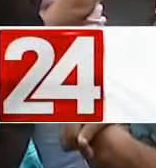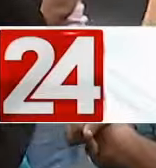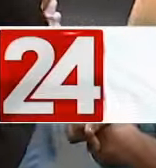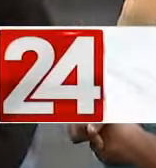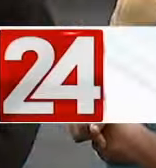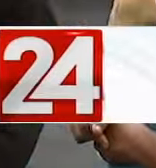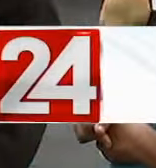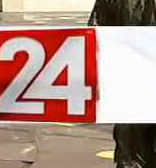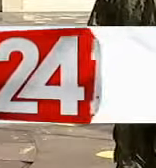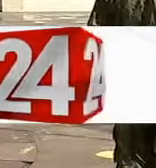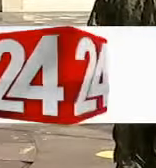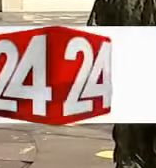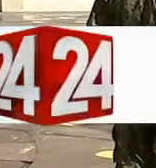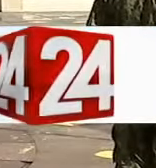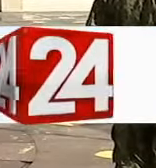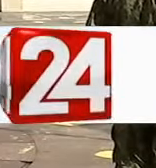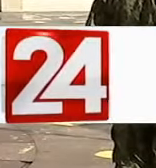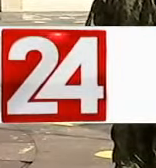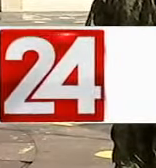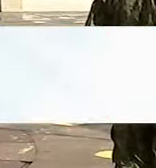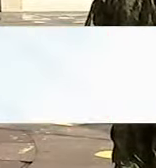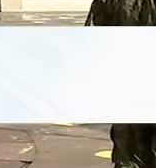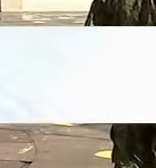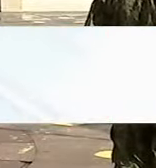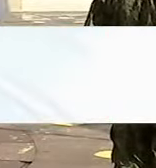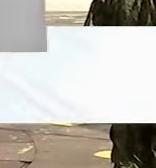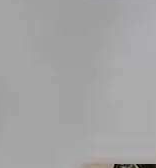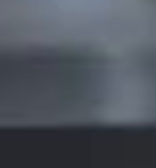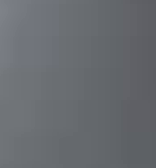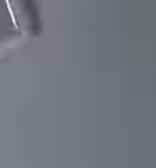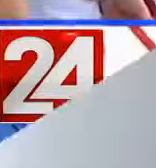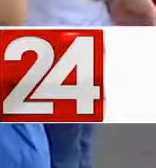daw pumunta sa simbahan ng Quiapo.